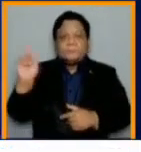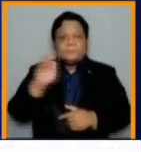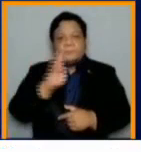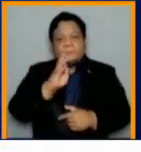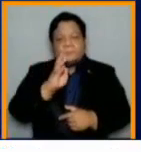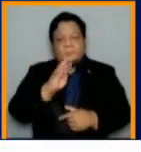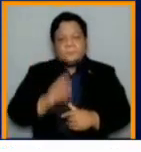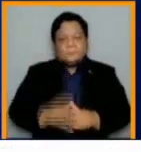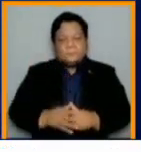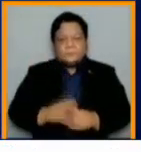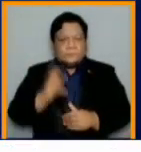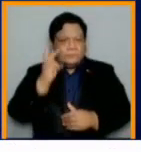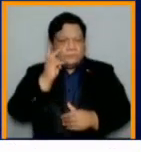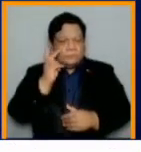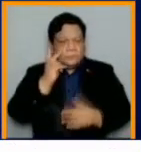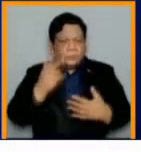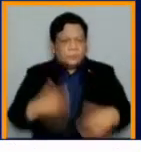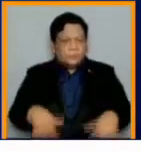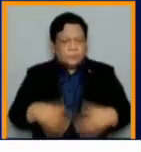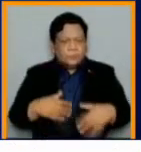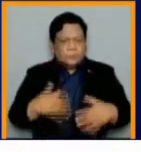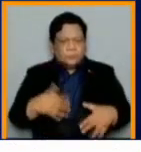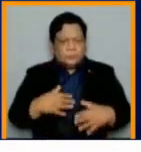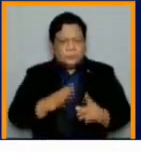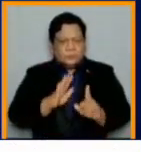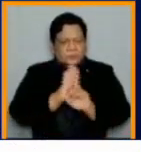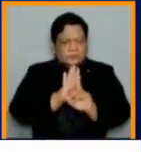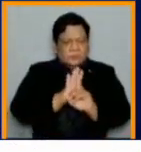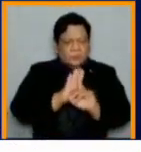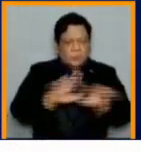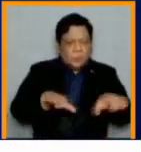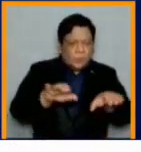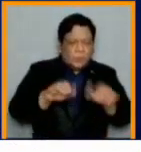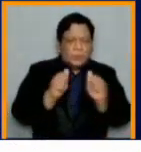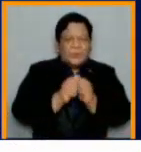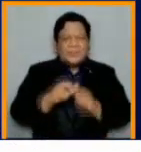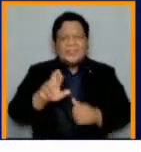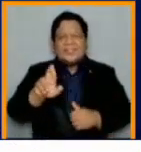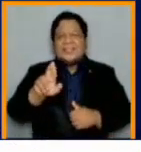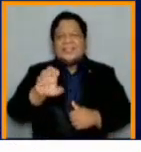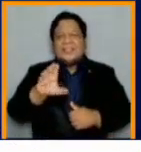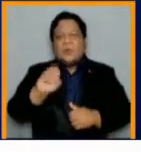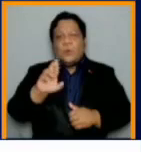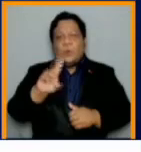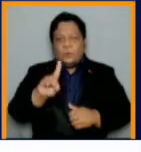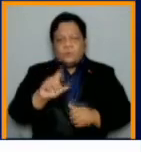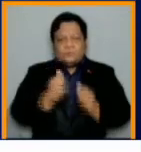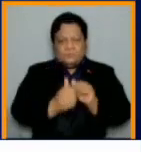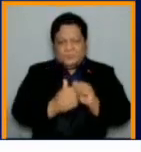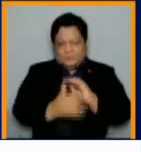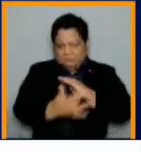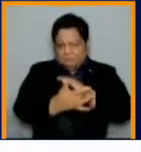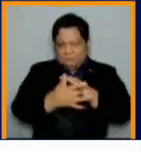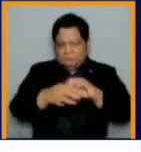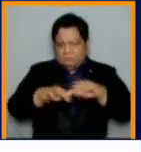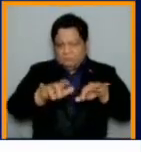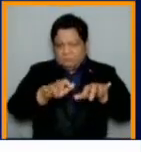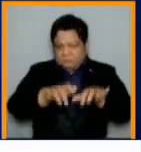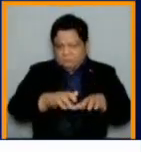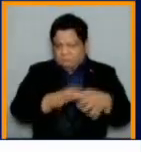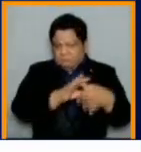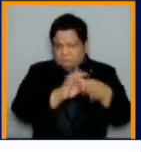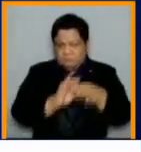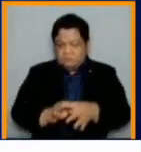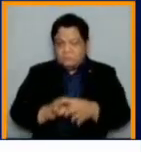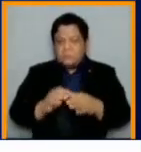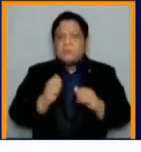lalim ng mga trabaho niya sa records. Ano? Kasi sa computer siya, di ba? Mm-hmm. Ang alam natin, yung may access siya